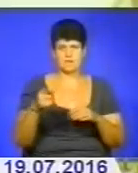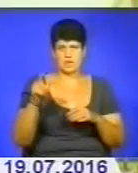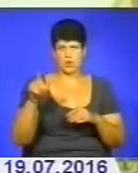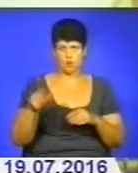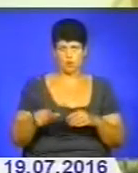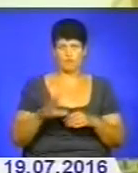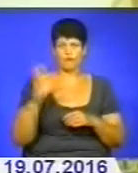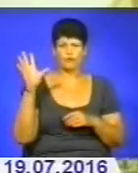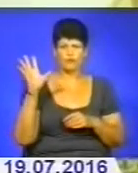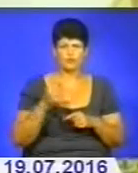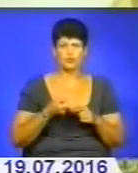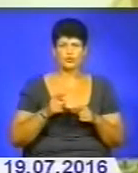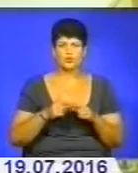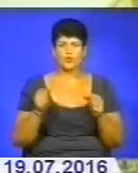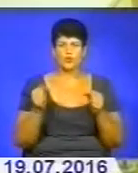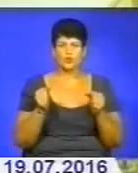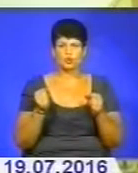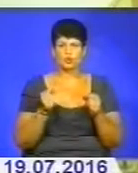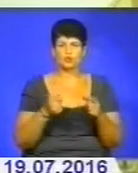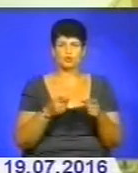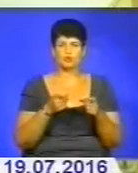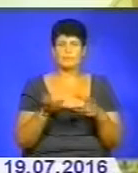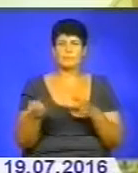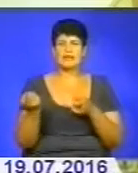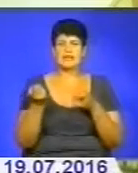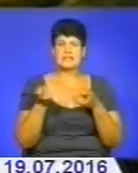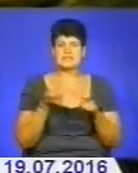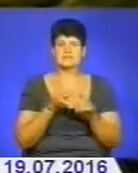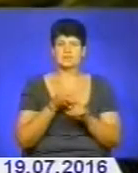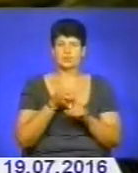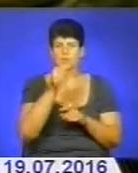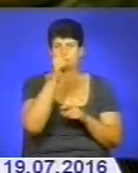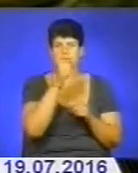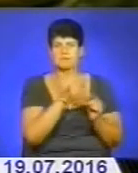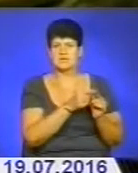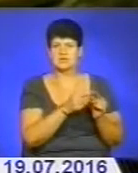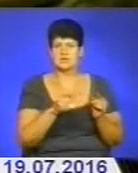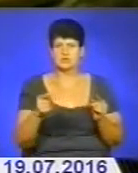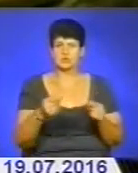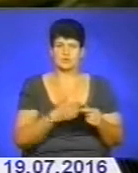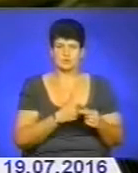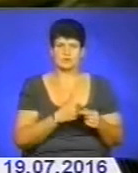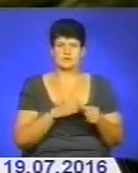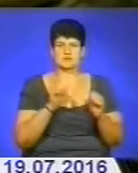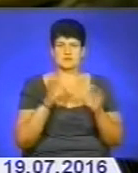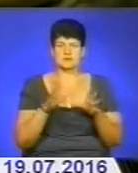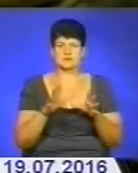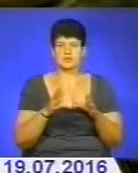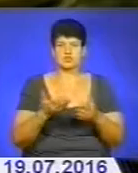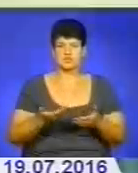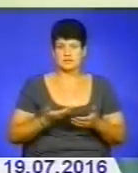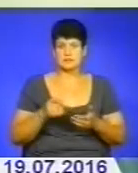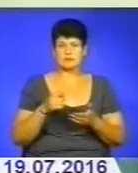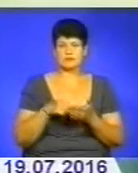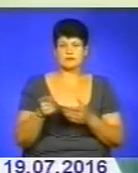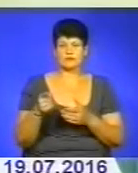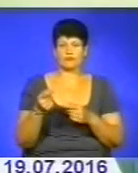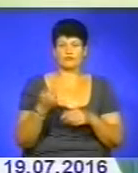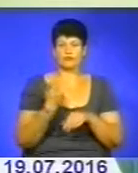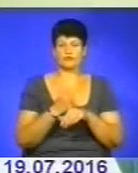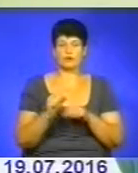Усю цю холодну зброю чоловік приніс у рамках місячника добровільної здачі зброї. Жителям міста Тернополя до головного